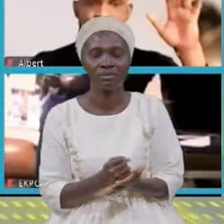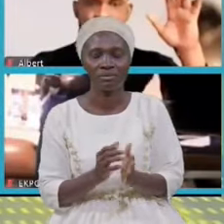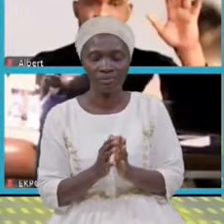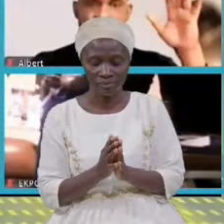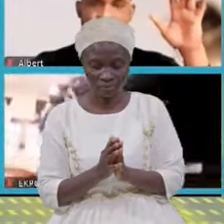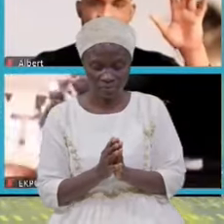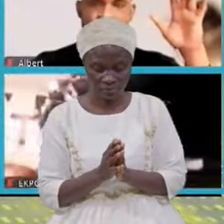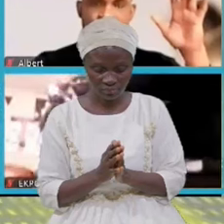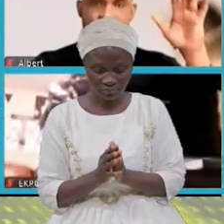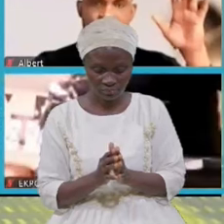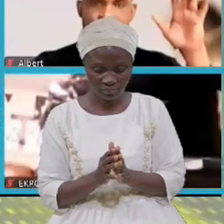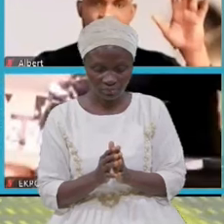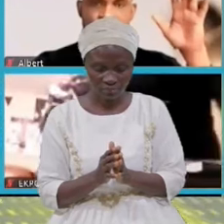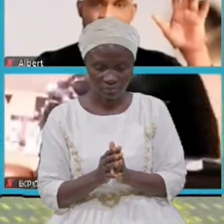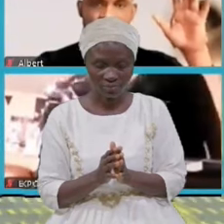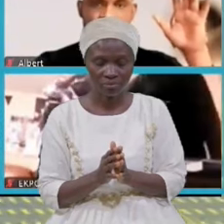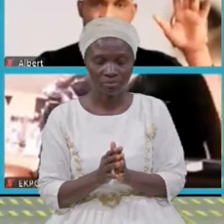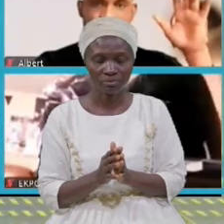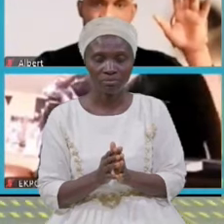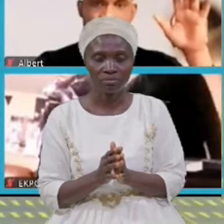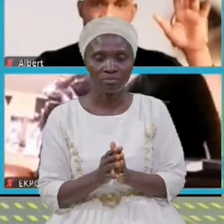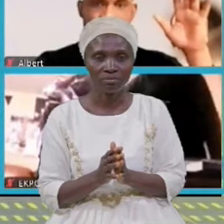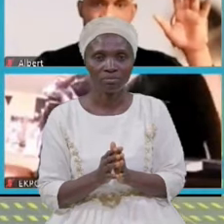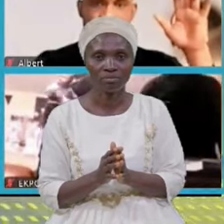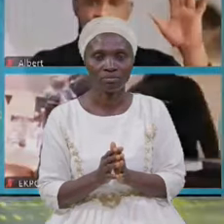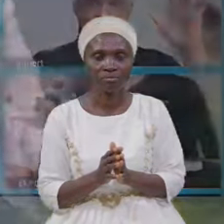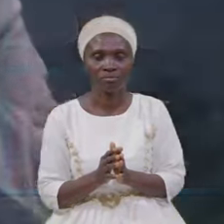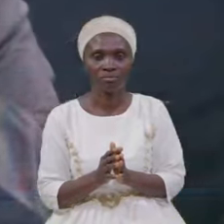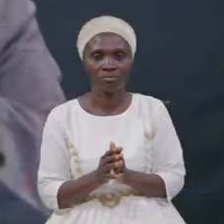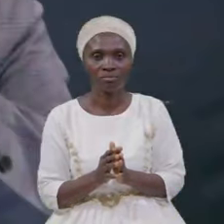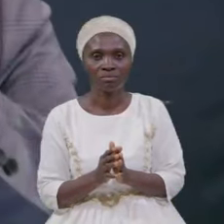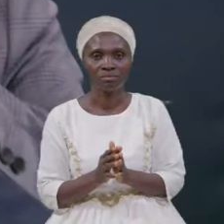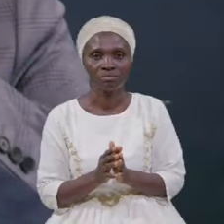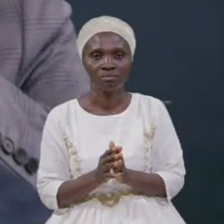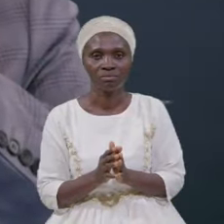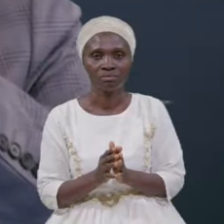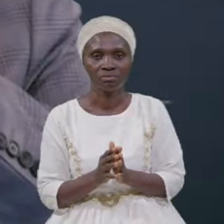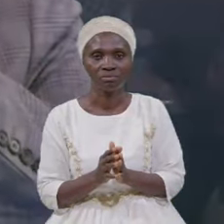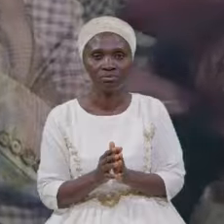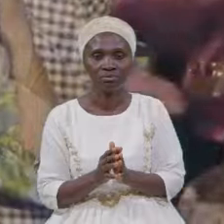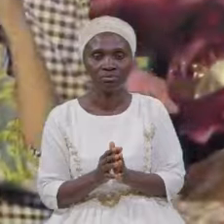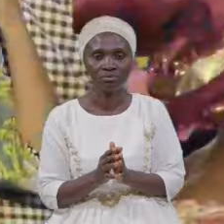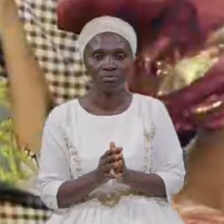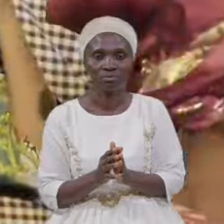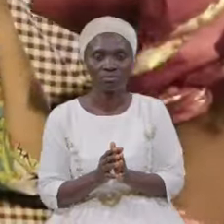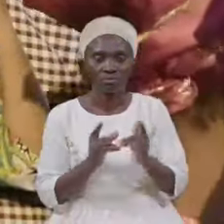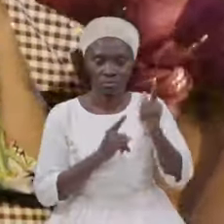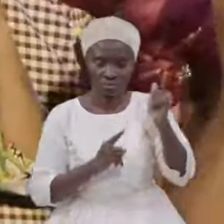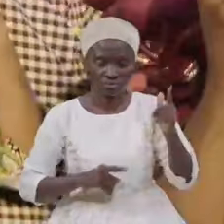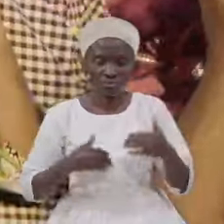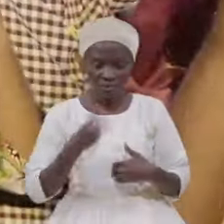tu mets l'autre main là où tu as le défi, la douleur. Le Seigneur t'a identifié et tu seras